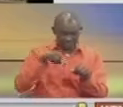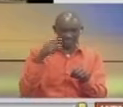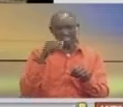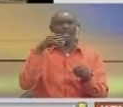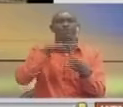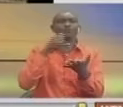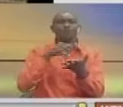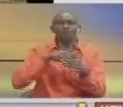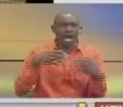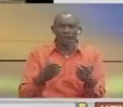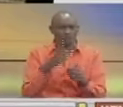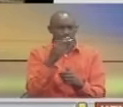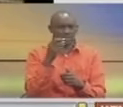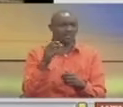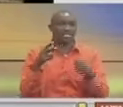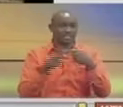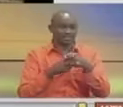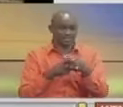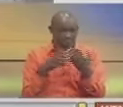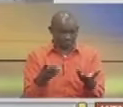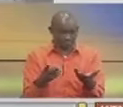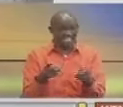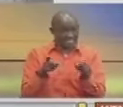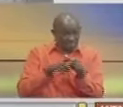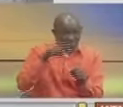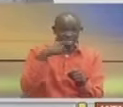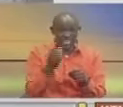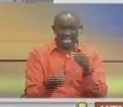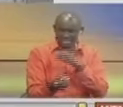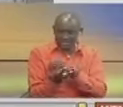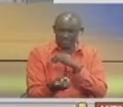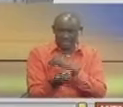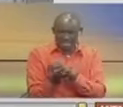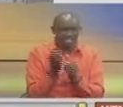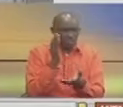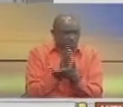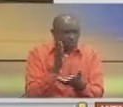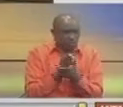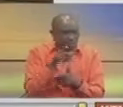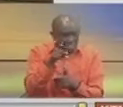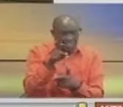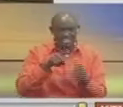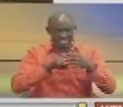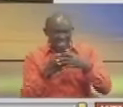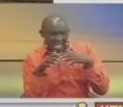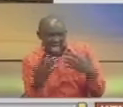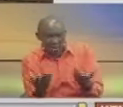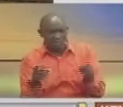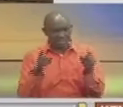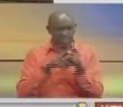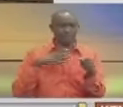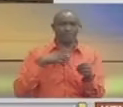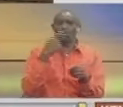ya uchaguzi mkuu wa mwaka 2007. Kutanguliza, akatoa maelezo kuhusu muundo wa chama hicho na hasa vinara wake wakati